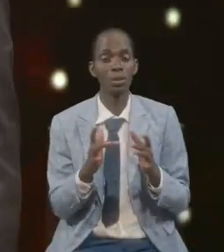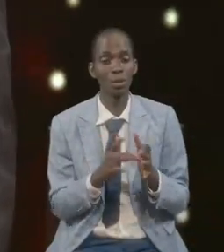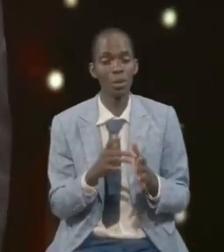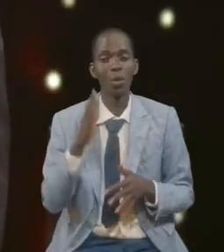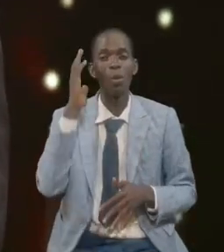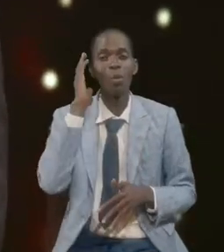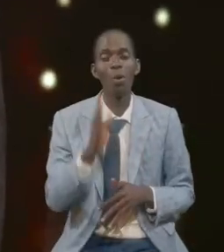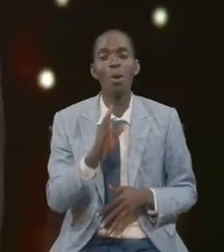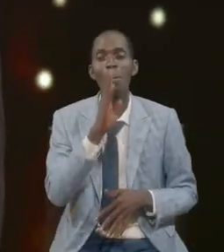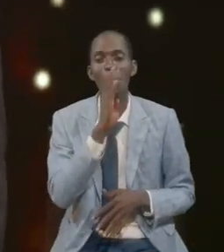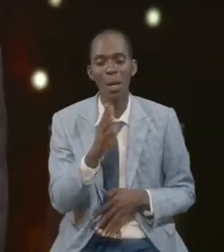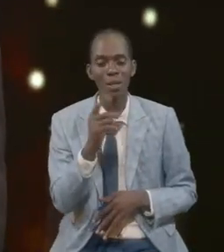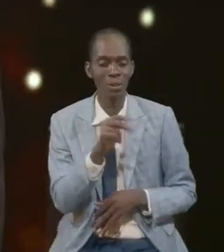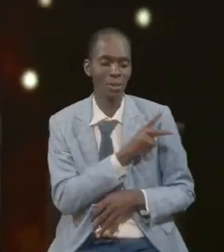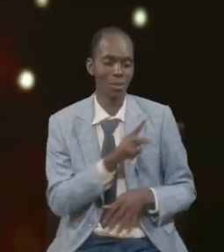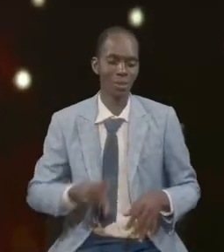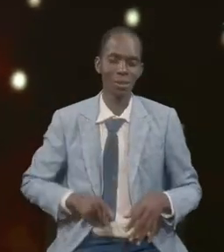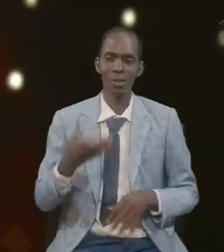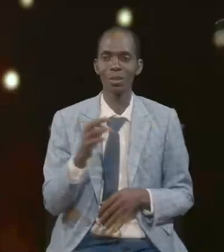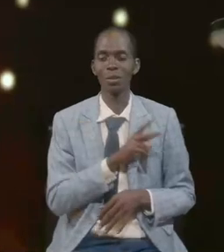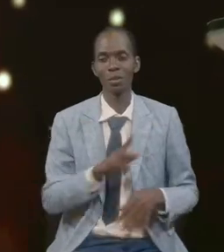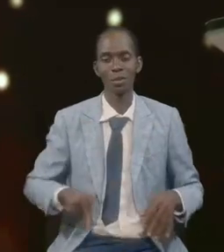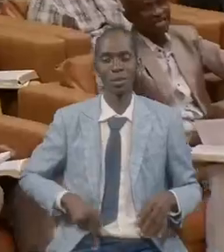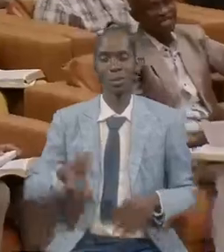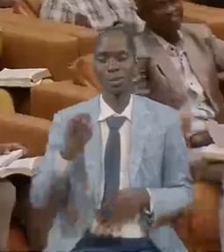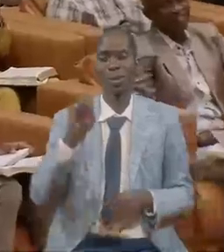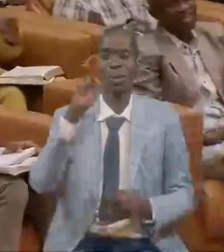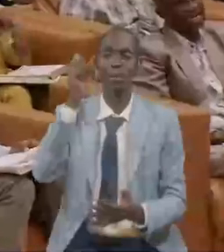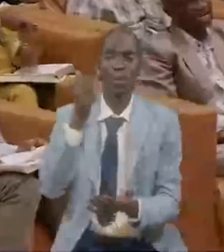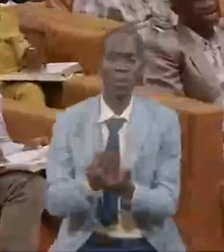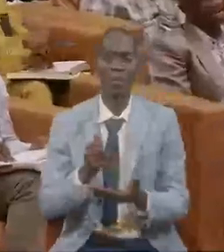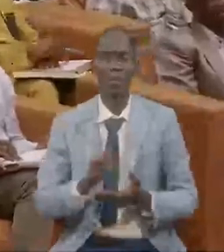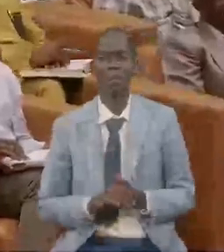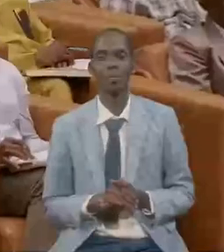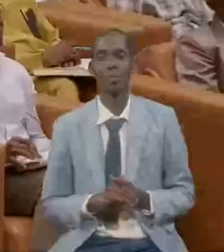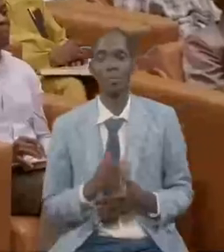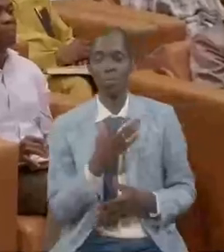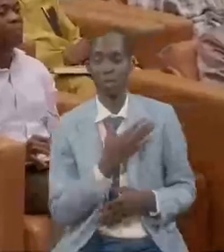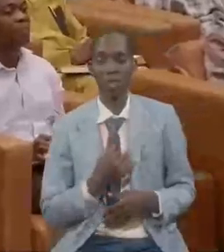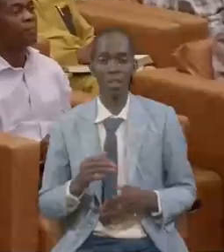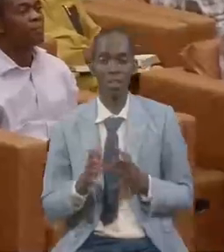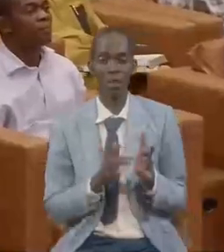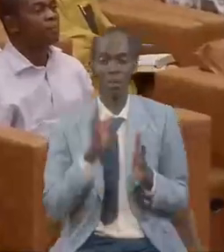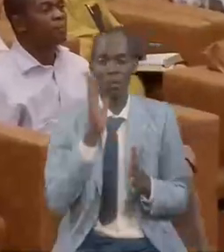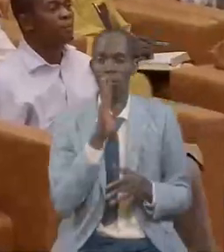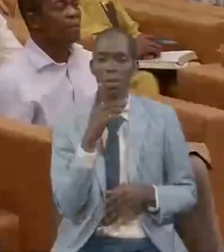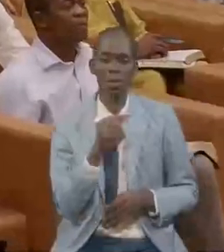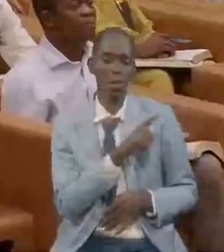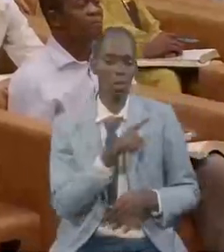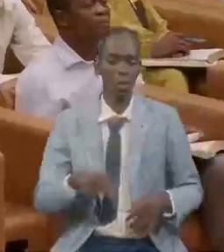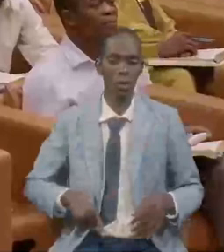Jésus sera le roi des rois. Amen. Amen. Et le Seigneur des seigneurs.